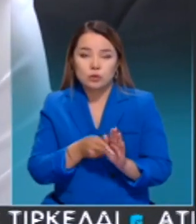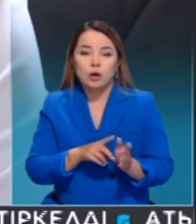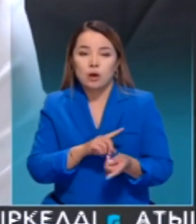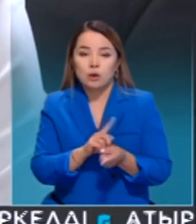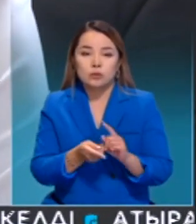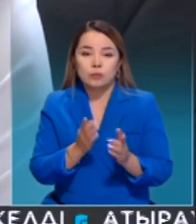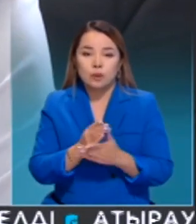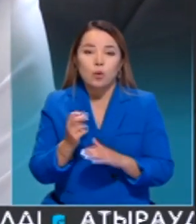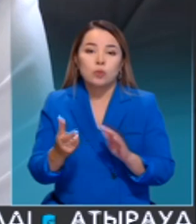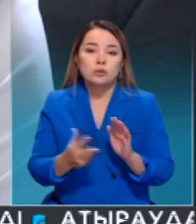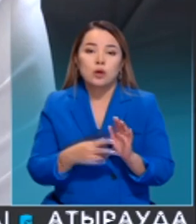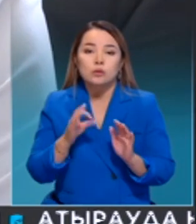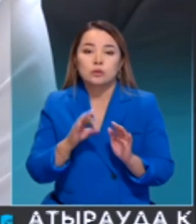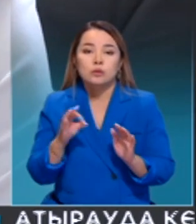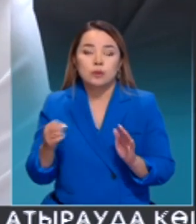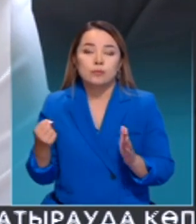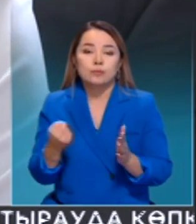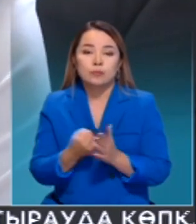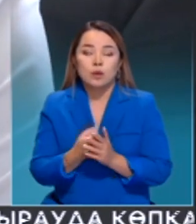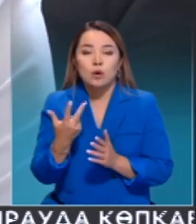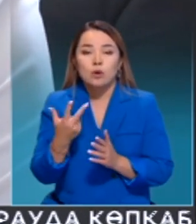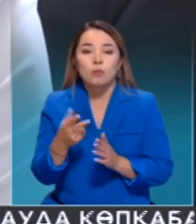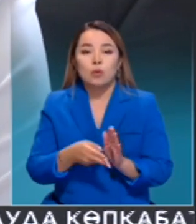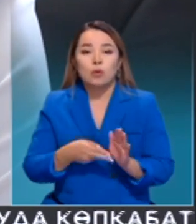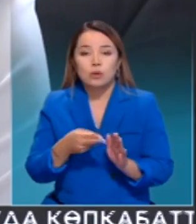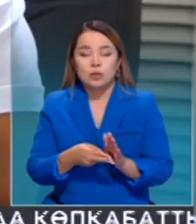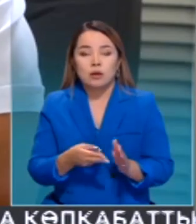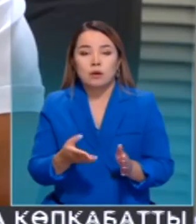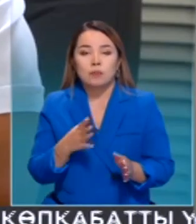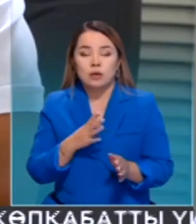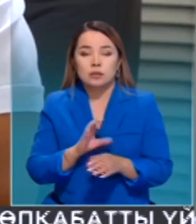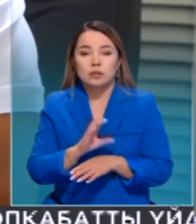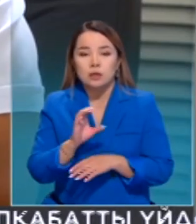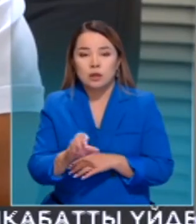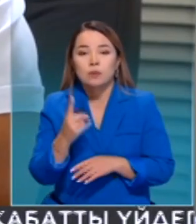Шамамен 18:00-ге шейін қалған 3 пойыздың барлығын өткізіп,